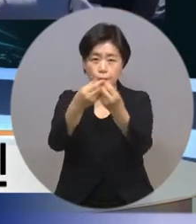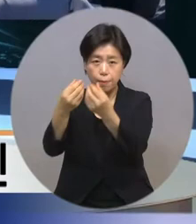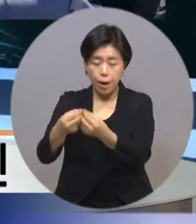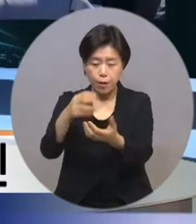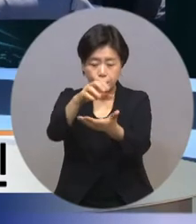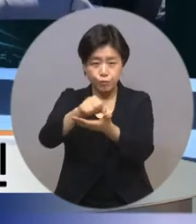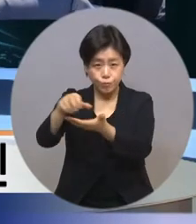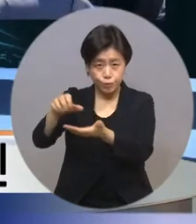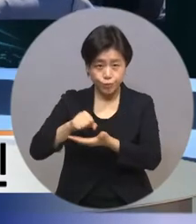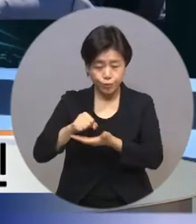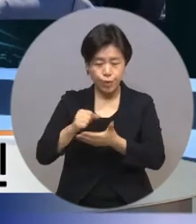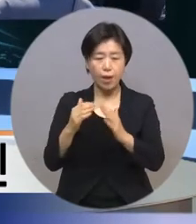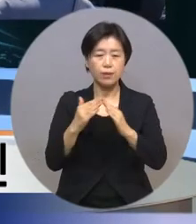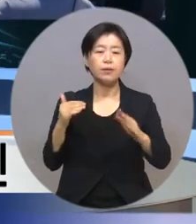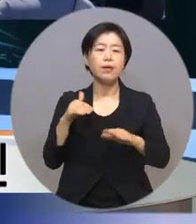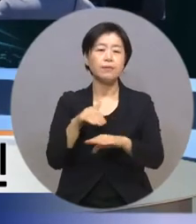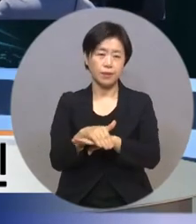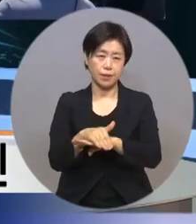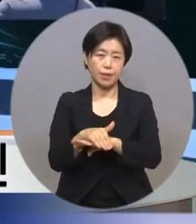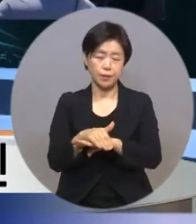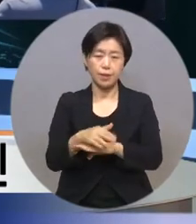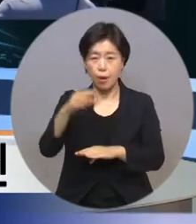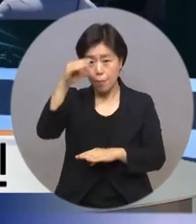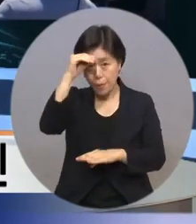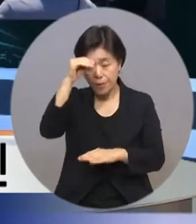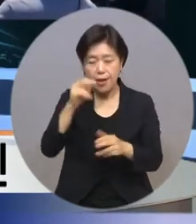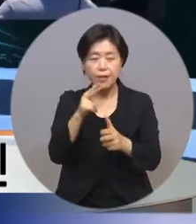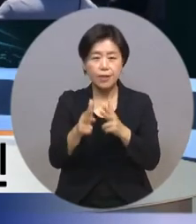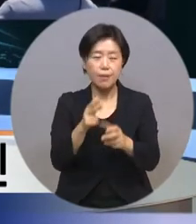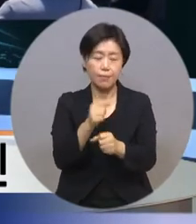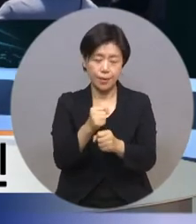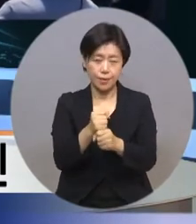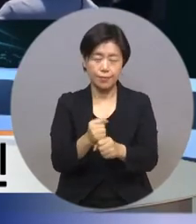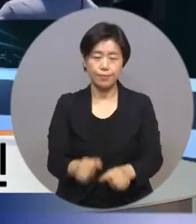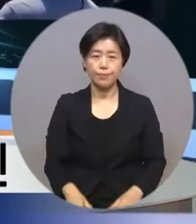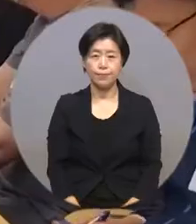공존 모델 개발 추진에 나섭니다. 보도에 김정현 기자입니다.